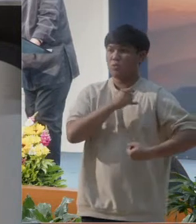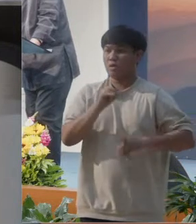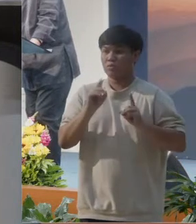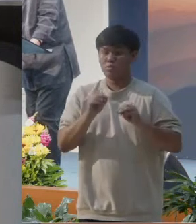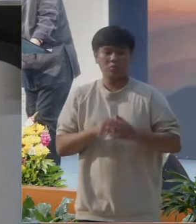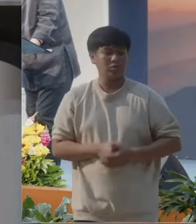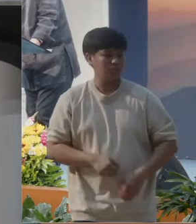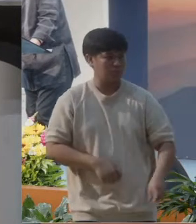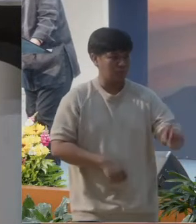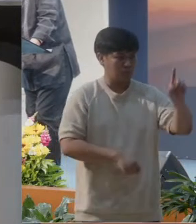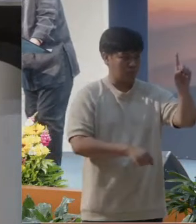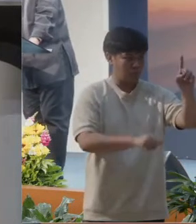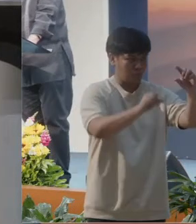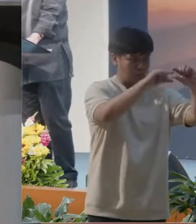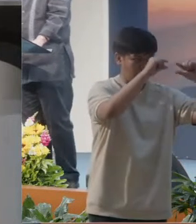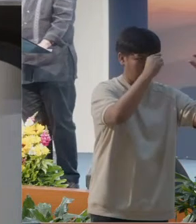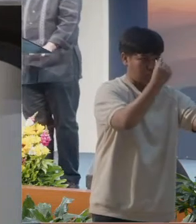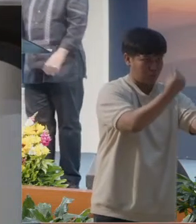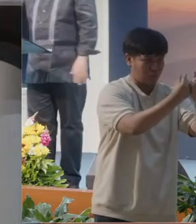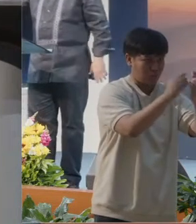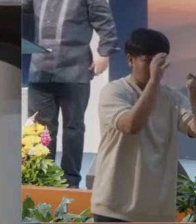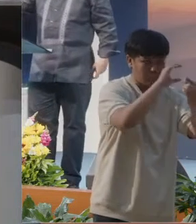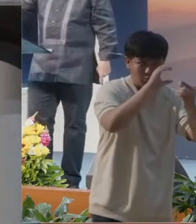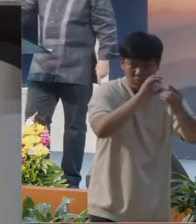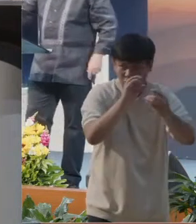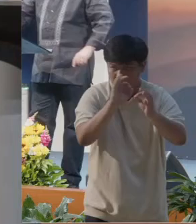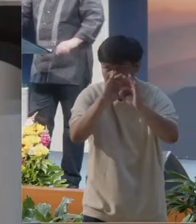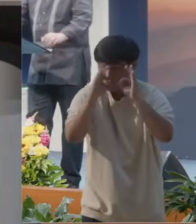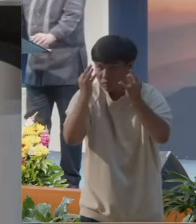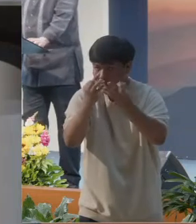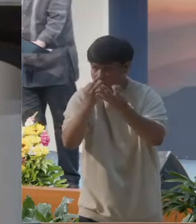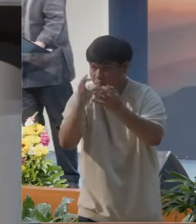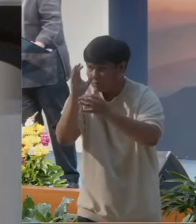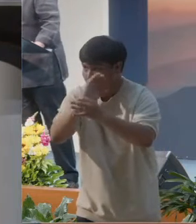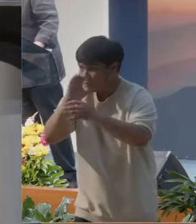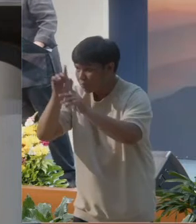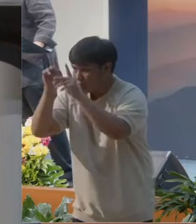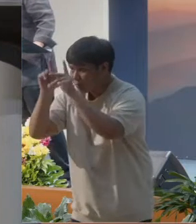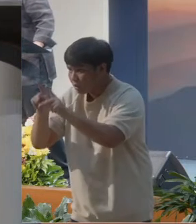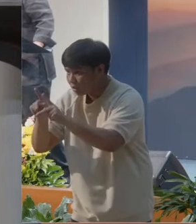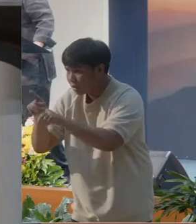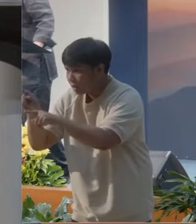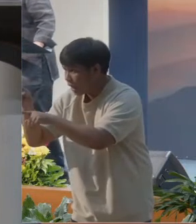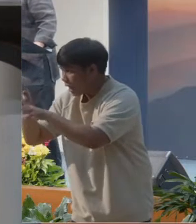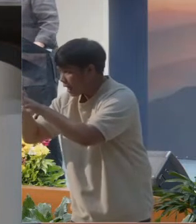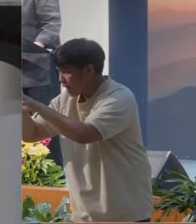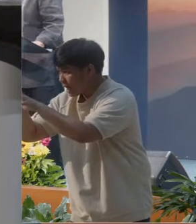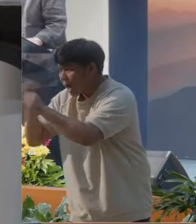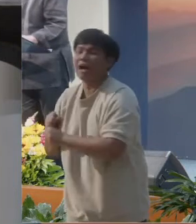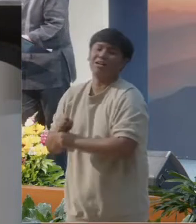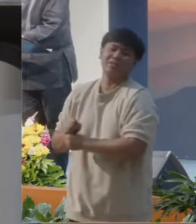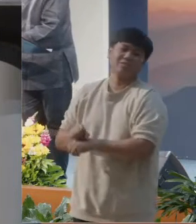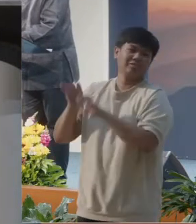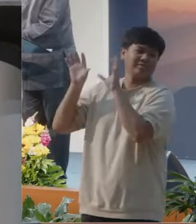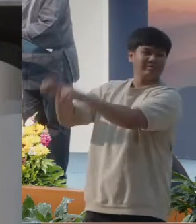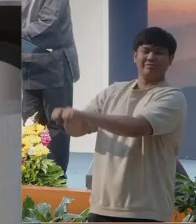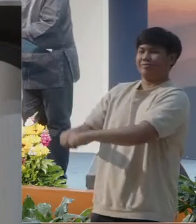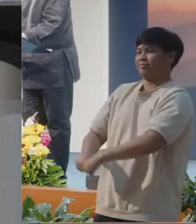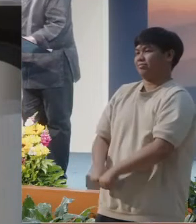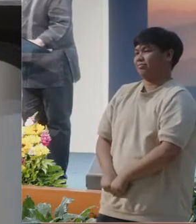sila. Kaya ano po nangyari? Pagkatapos po ng konsultahan sa Panginoon, ng pananalangin sa